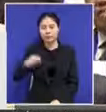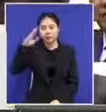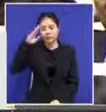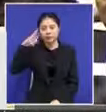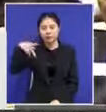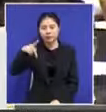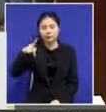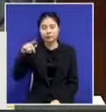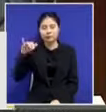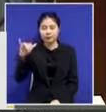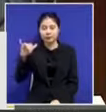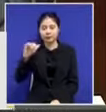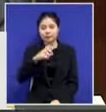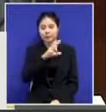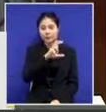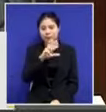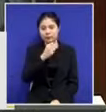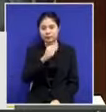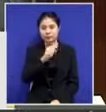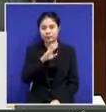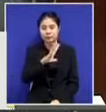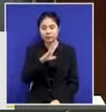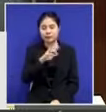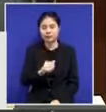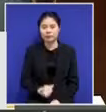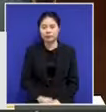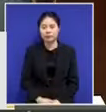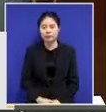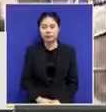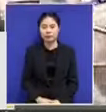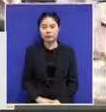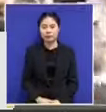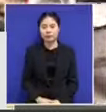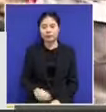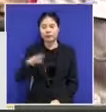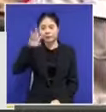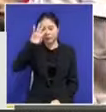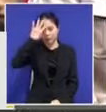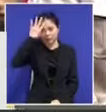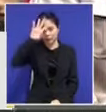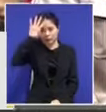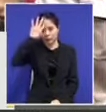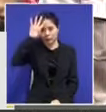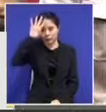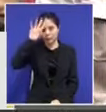าค่ะ 314นายประสงค์มูลพงษ ์นายธนาธรจึง